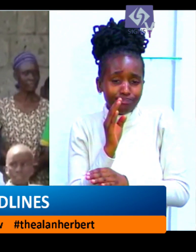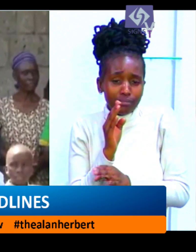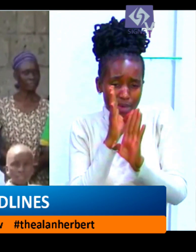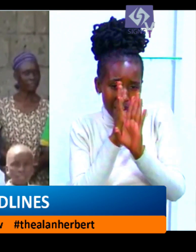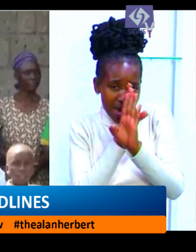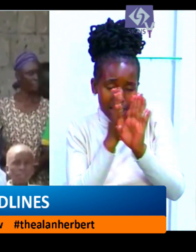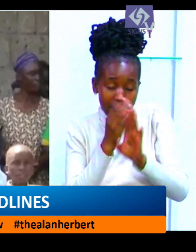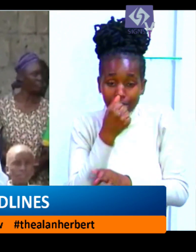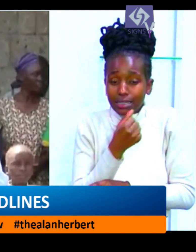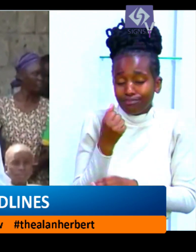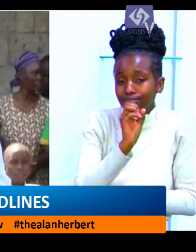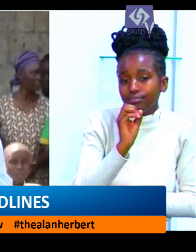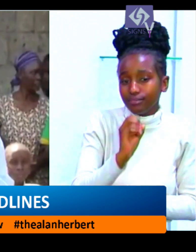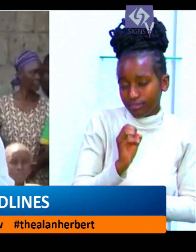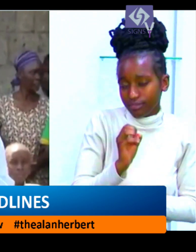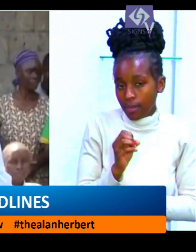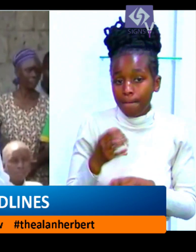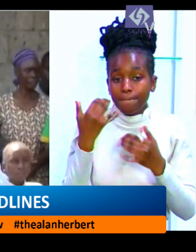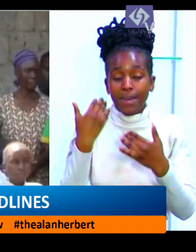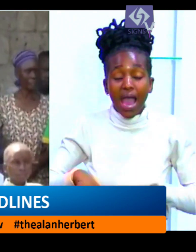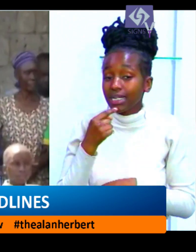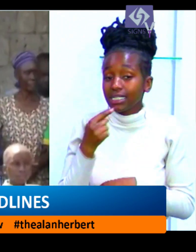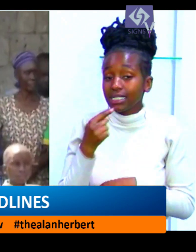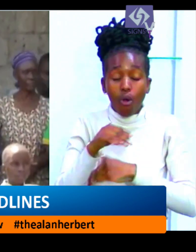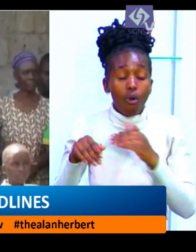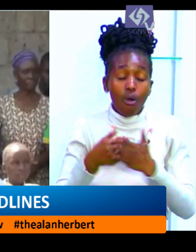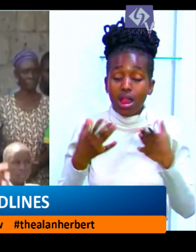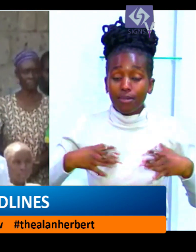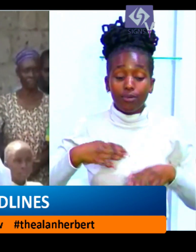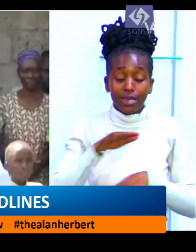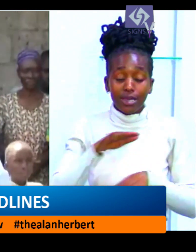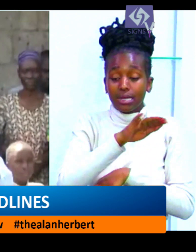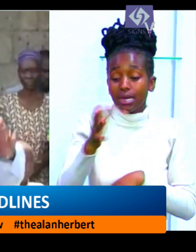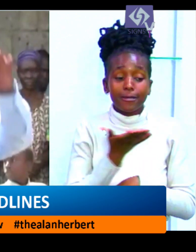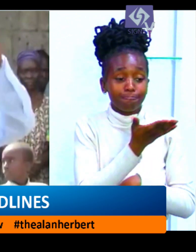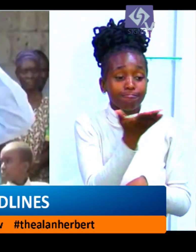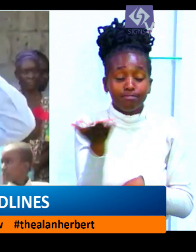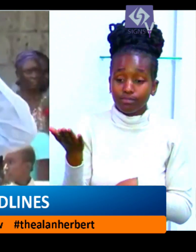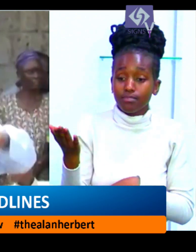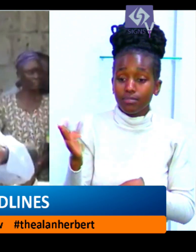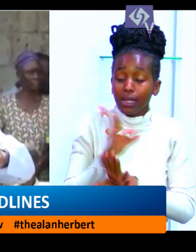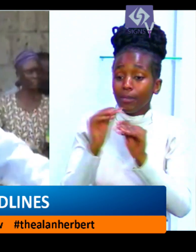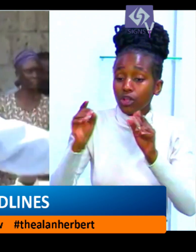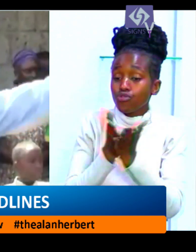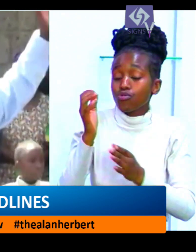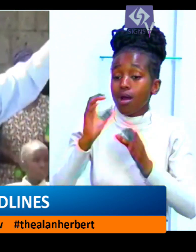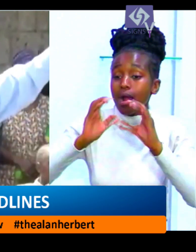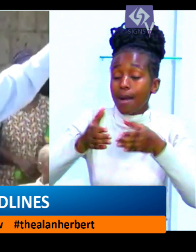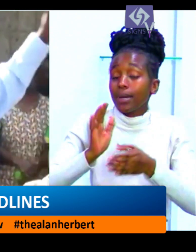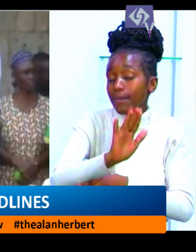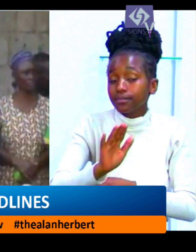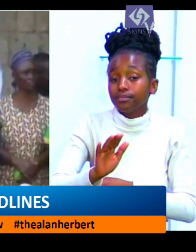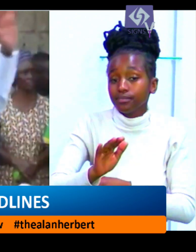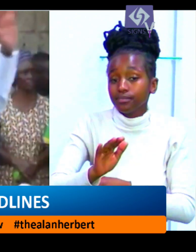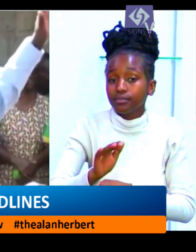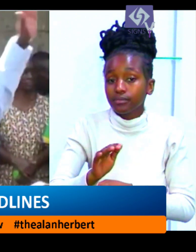pesa shilingi bilioni moja kwa kikisha kwamba walimu karibu elfu telathini wamepata promotion. Zamani walimu walikuwa nakuwa